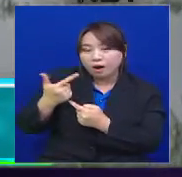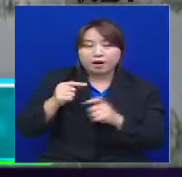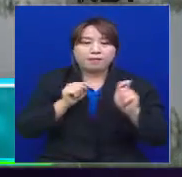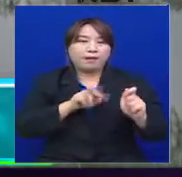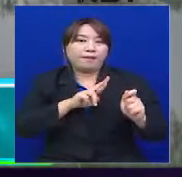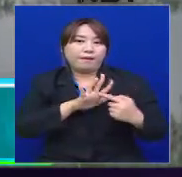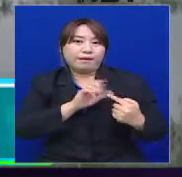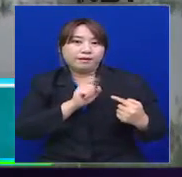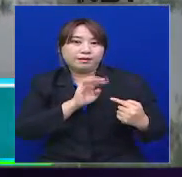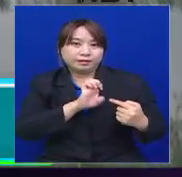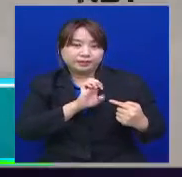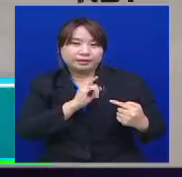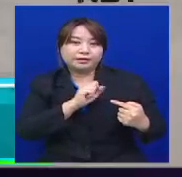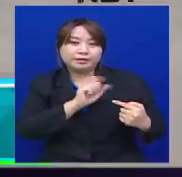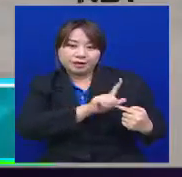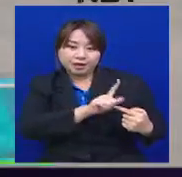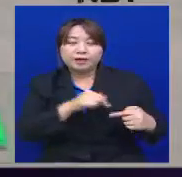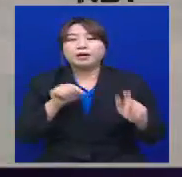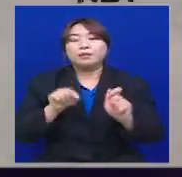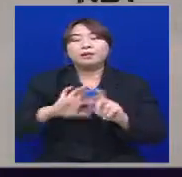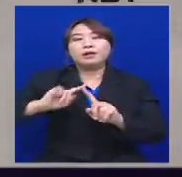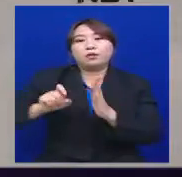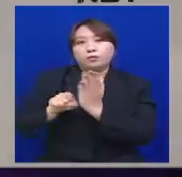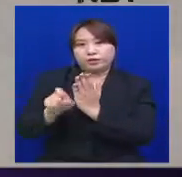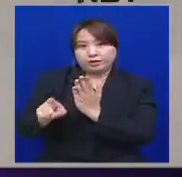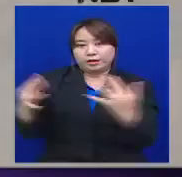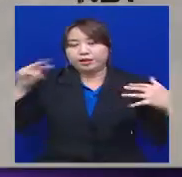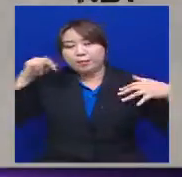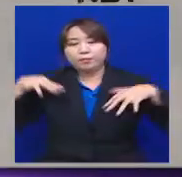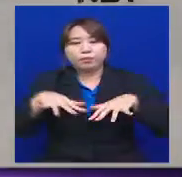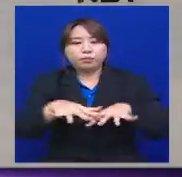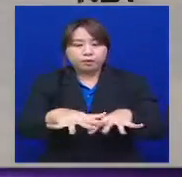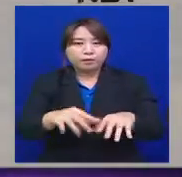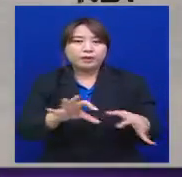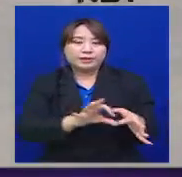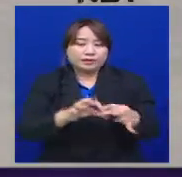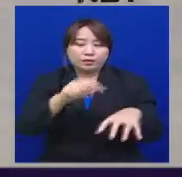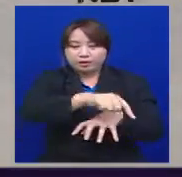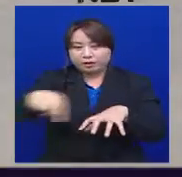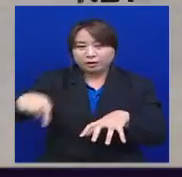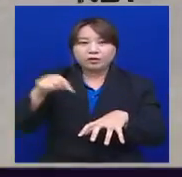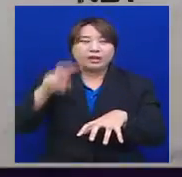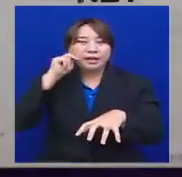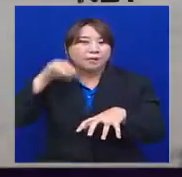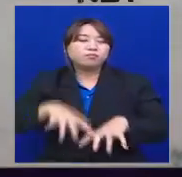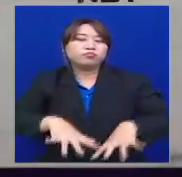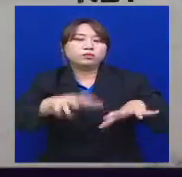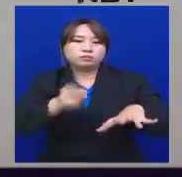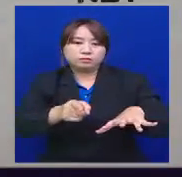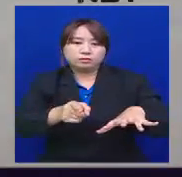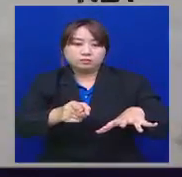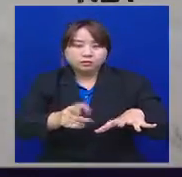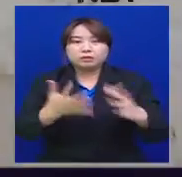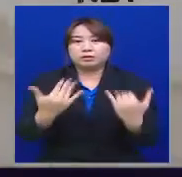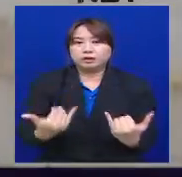ไสลและอำเภอยางชุมน้อยจังหวัดศรีสะเกษครับเป็นพื้นที่ติดต่อกันและเป็นพื้นที่ทุ่งกุลาร้องไห้ตอนปลาย